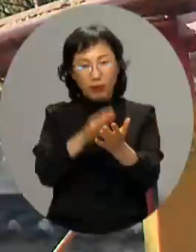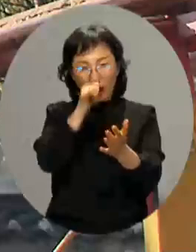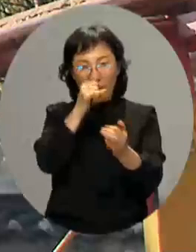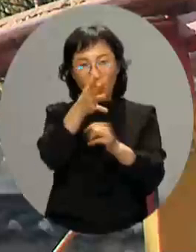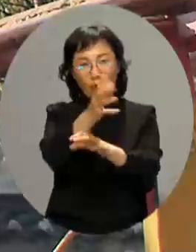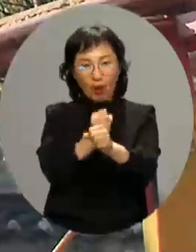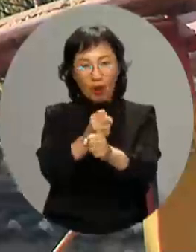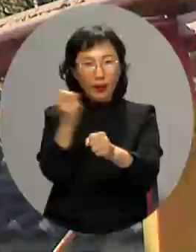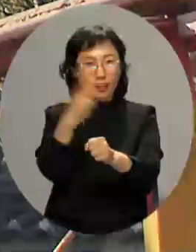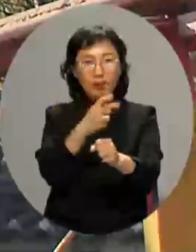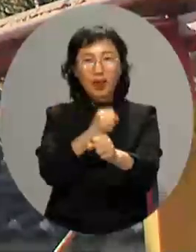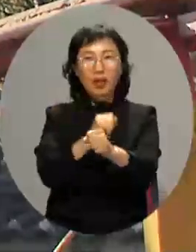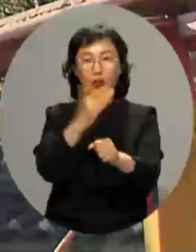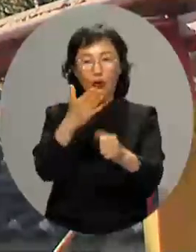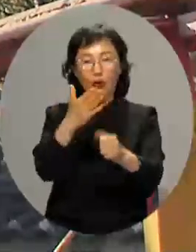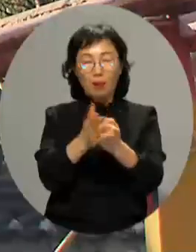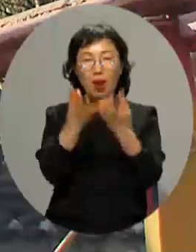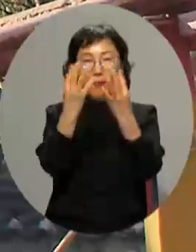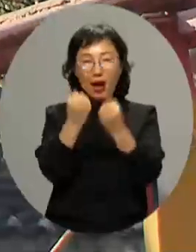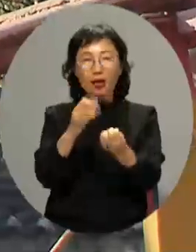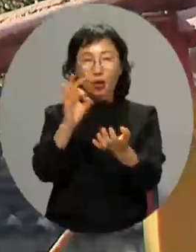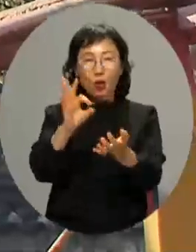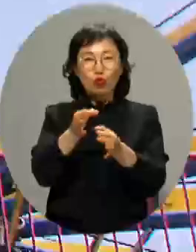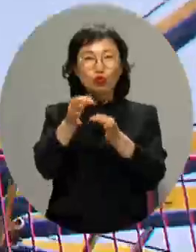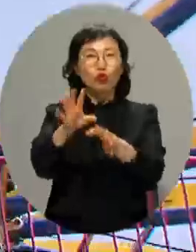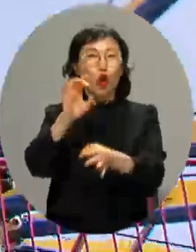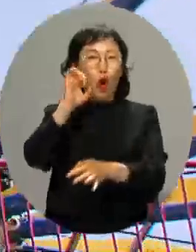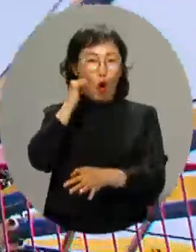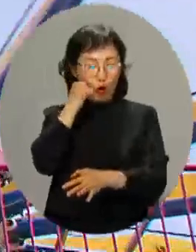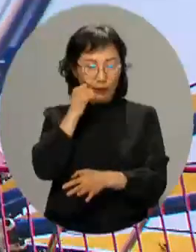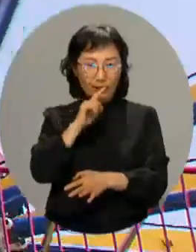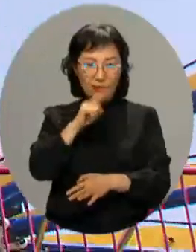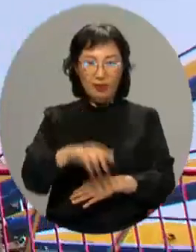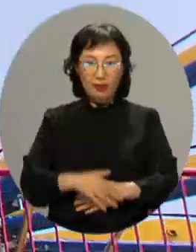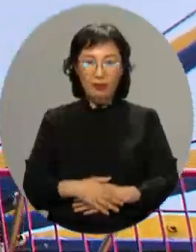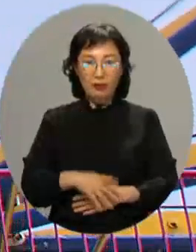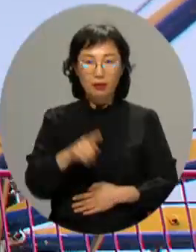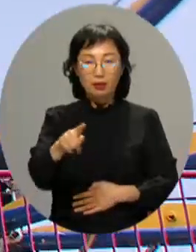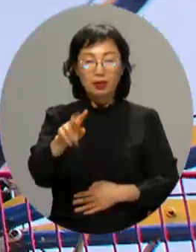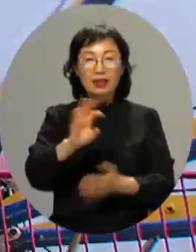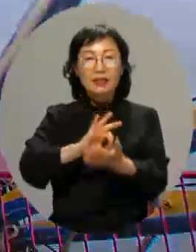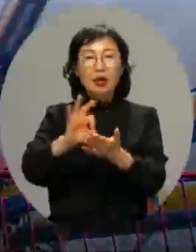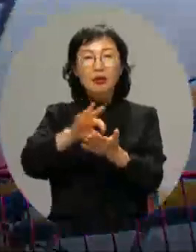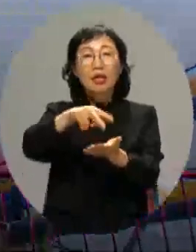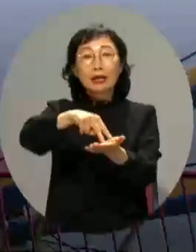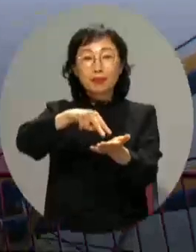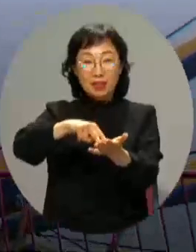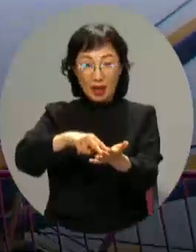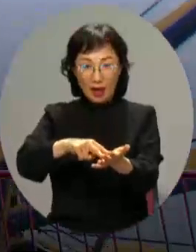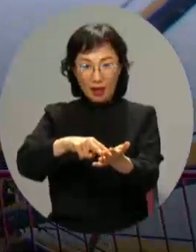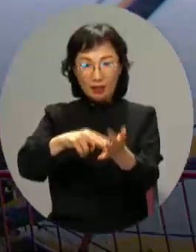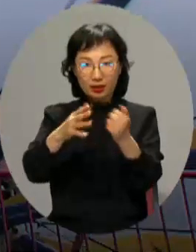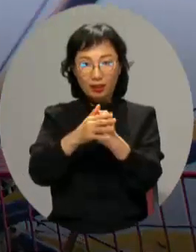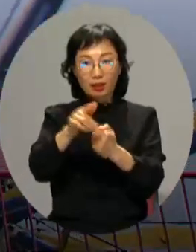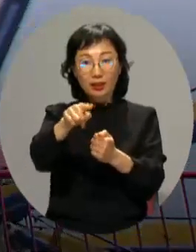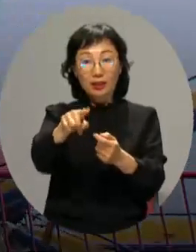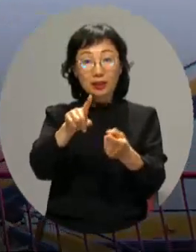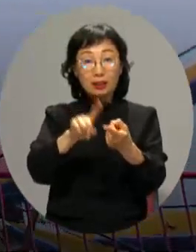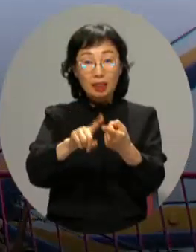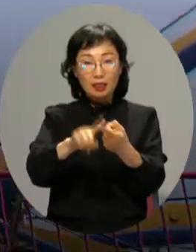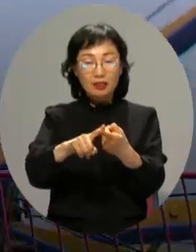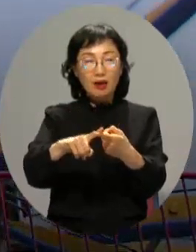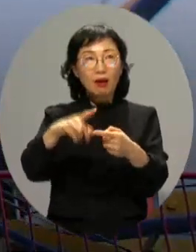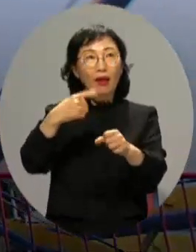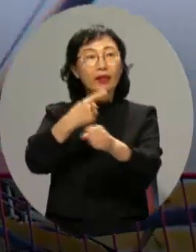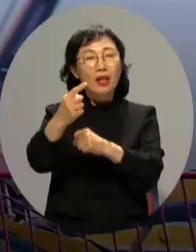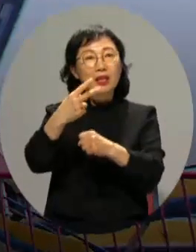투자는 어렵다며 잦은 사고에도 나몰라라입니다. 사용자 입장에서는 그 다음에 또 2년